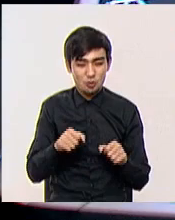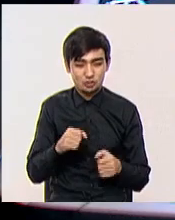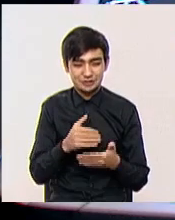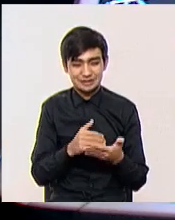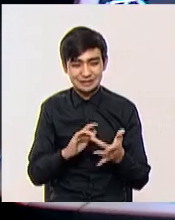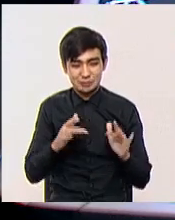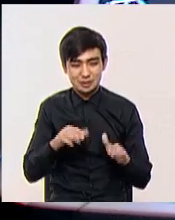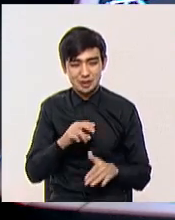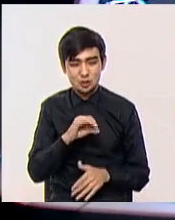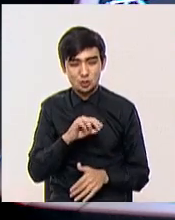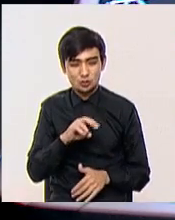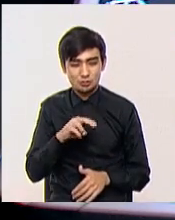unionpay international